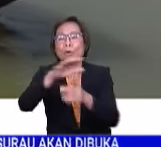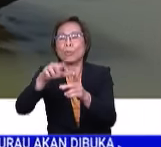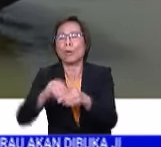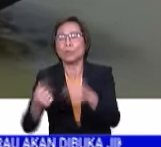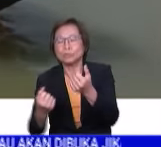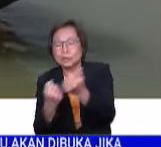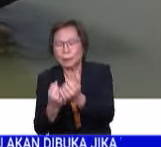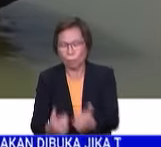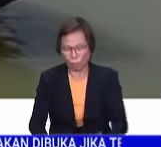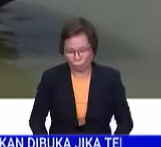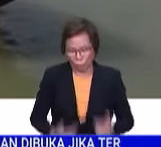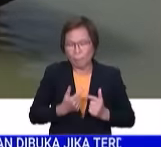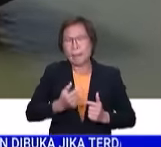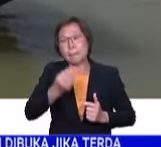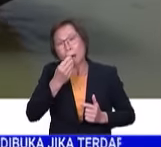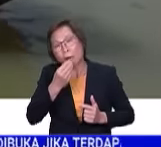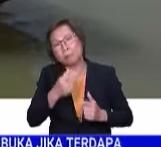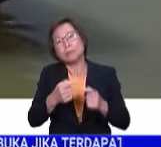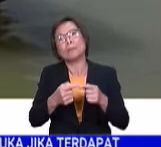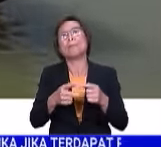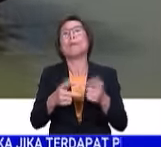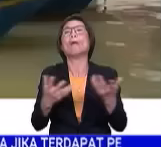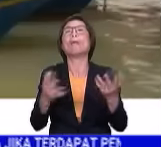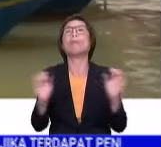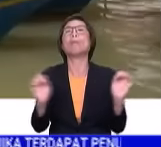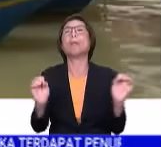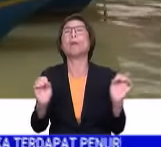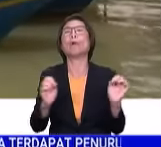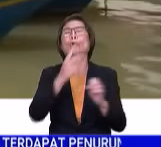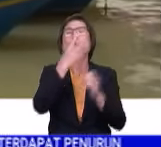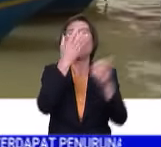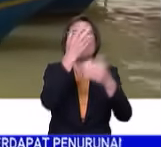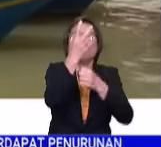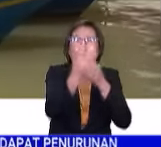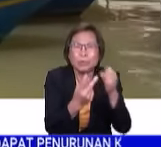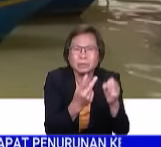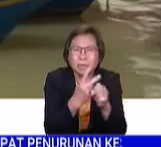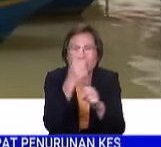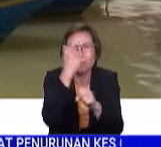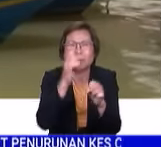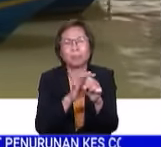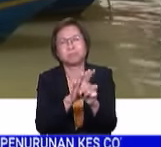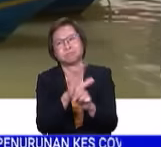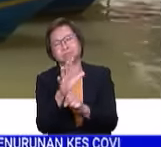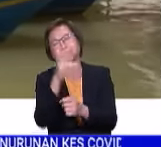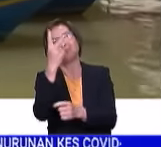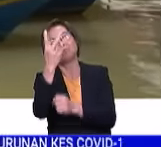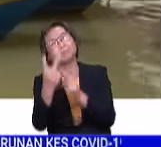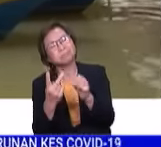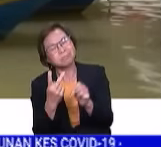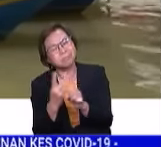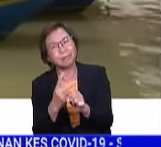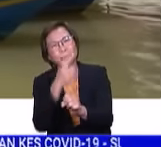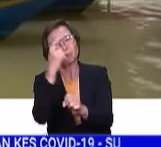menyara keluarga telah terputus hampir 2 tahun susulan pandemik COVID-19.